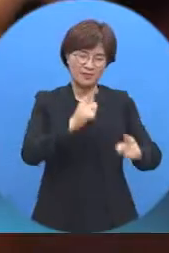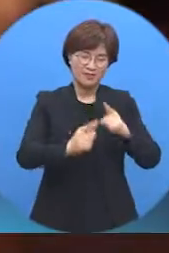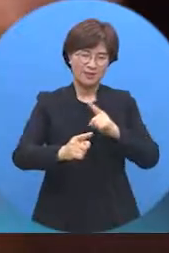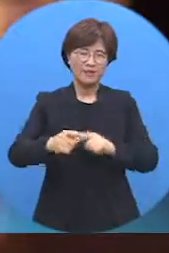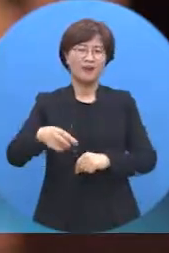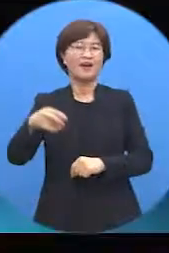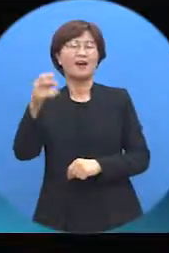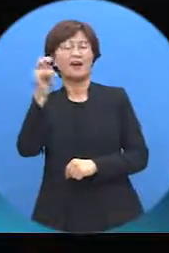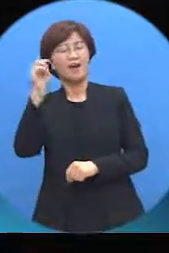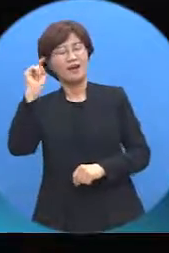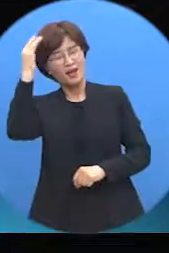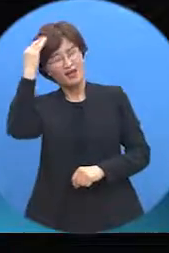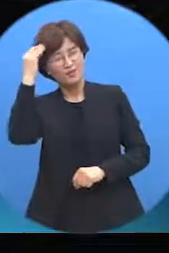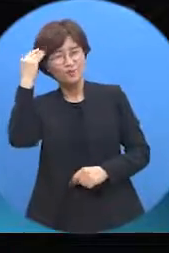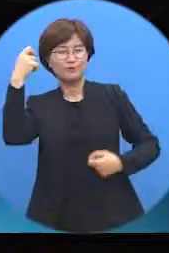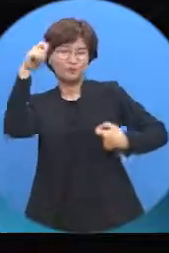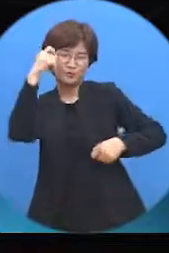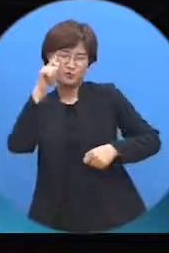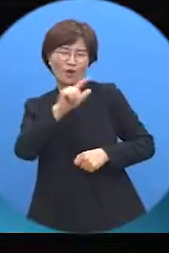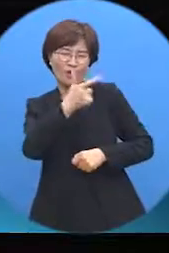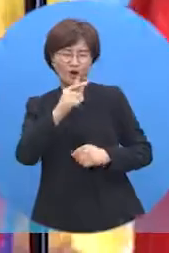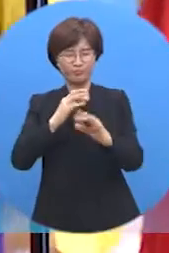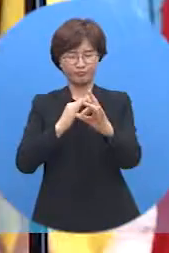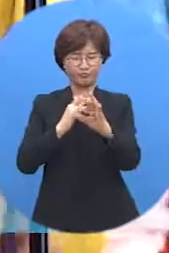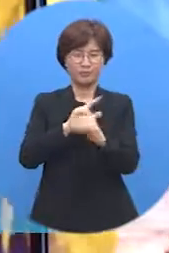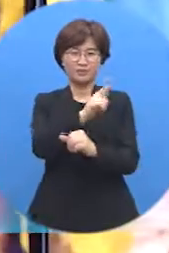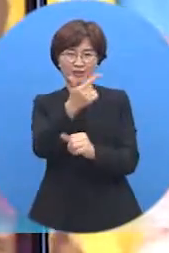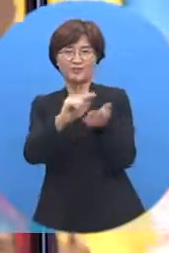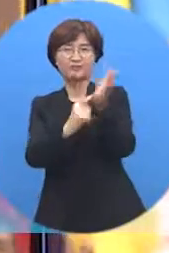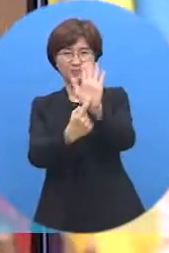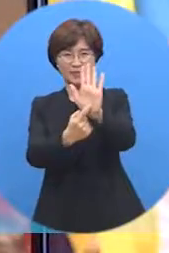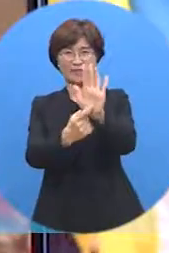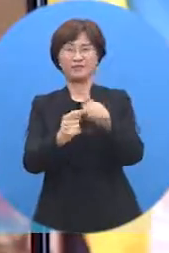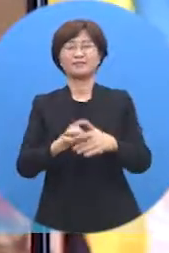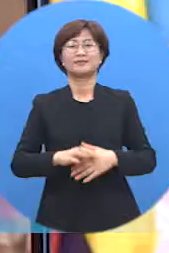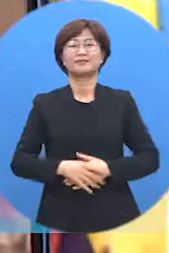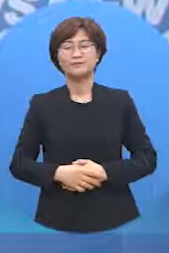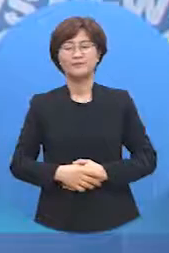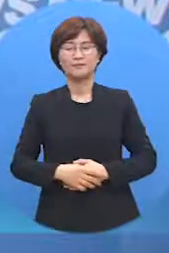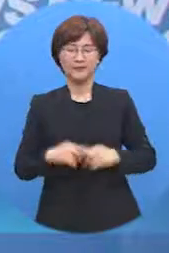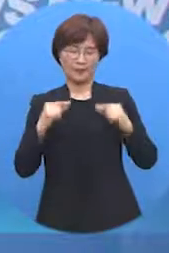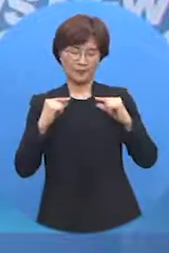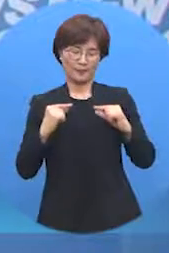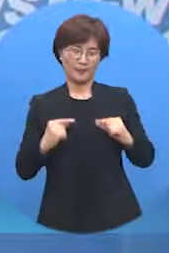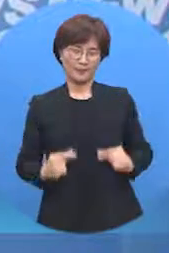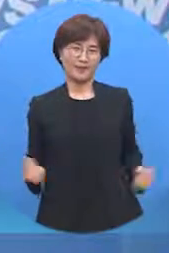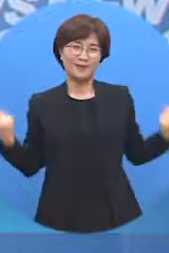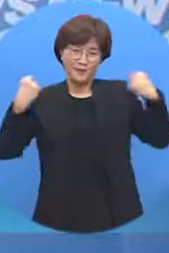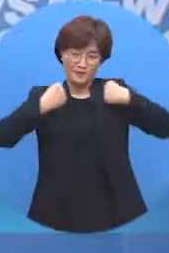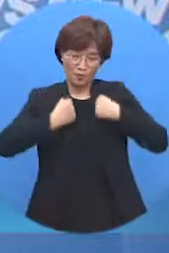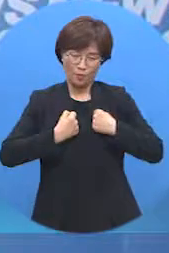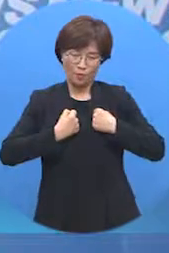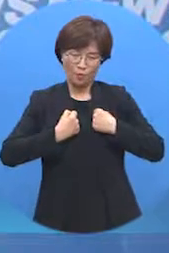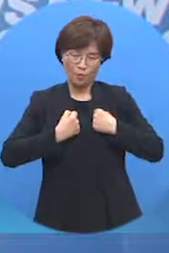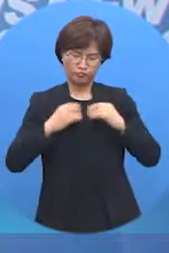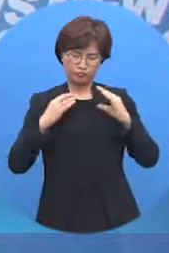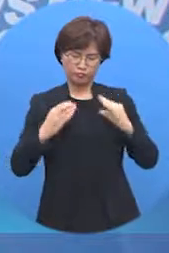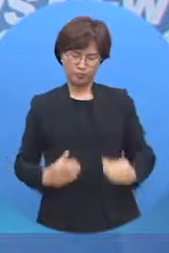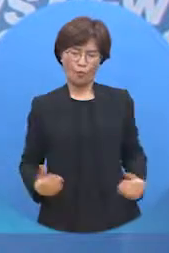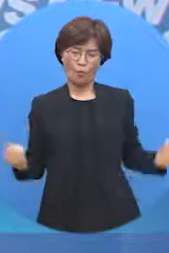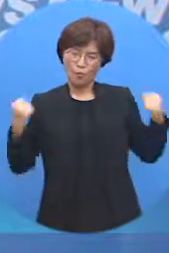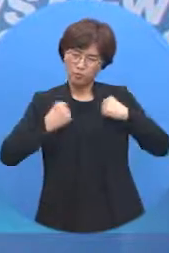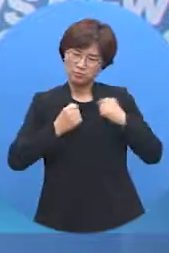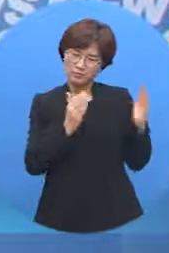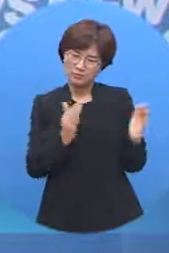난타, 고전무용, 색소폰 연주 등 다양한 장르로 구성됐습니다. 한결 가벼워진 옷차림에